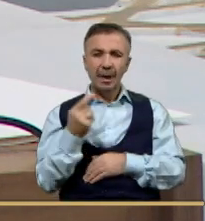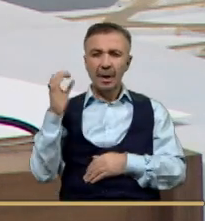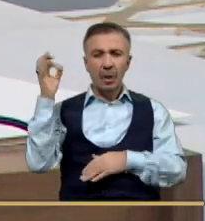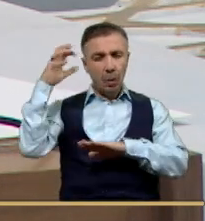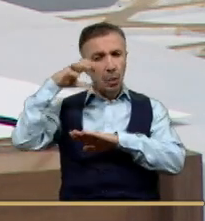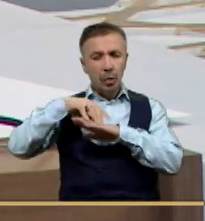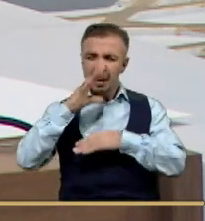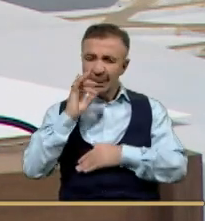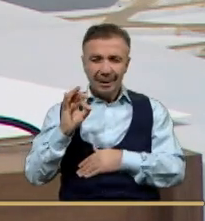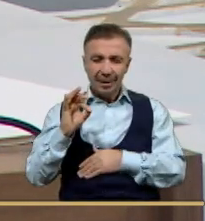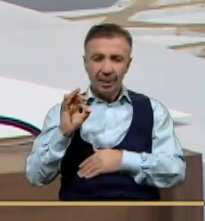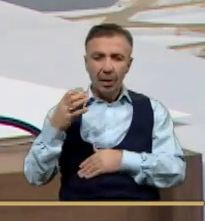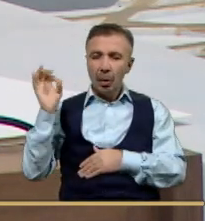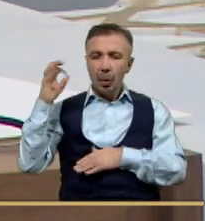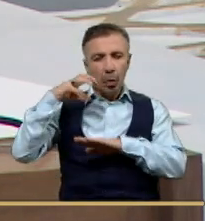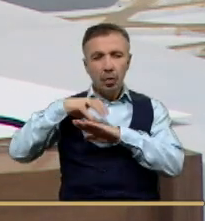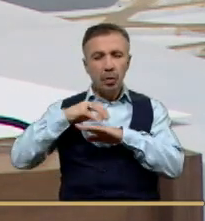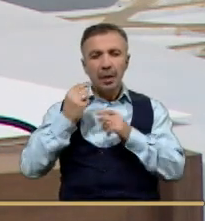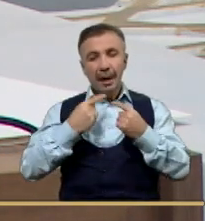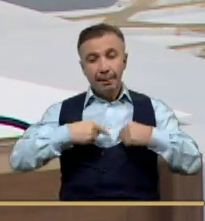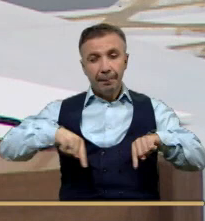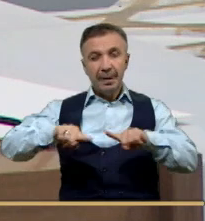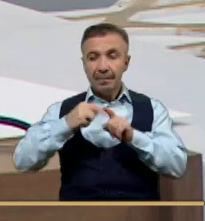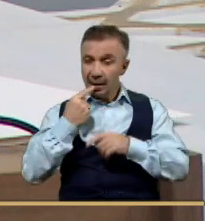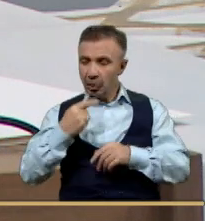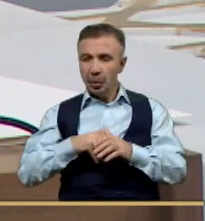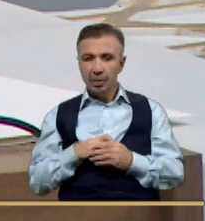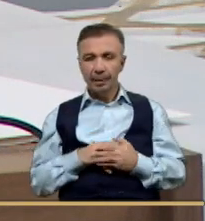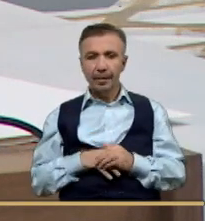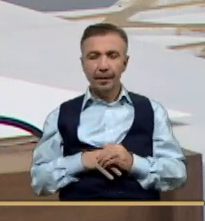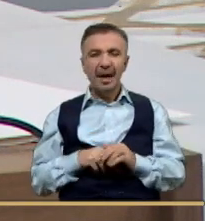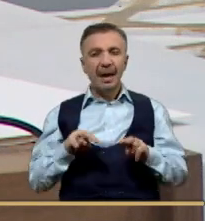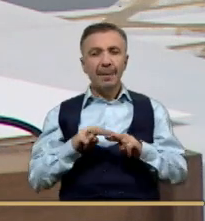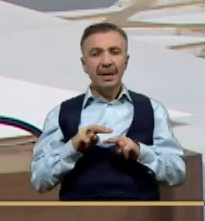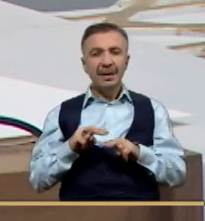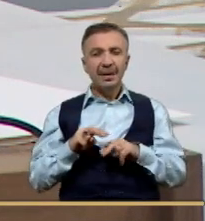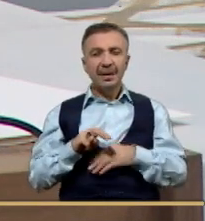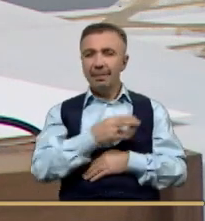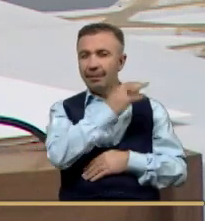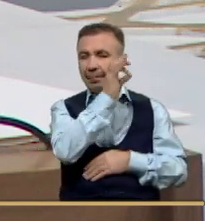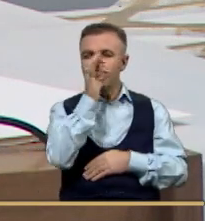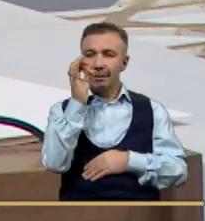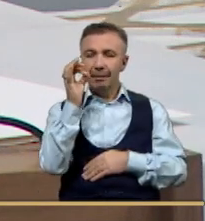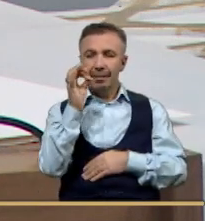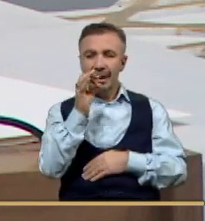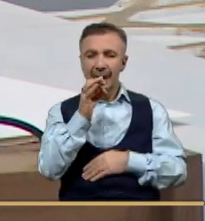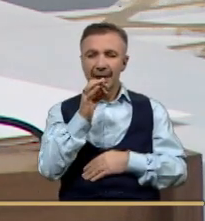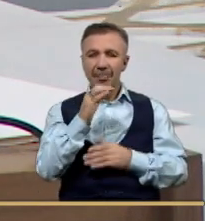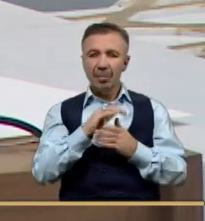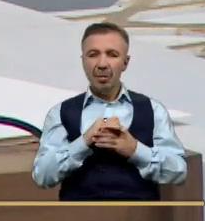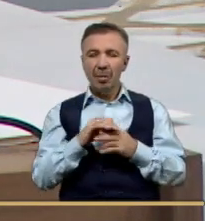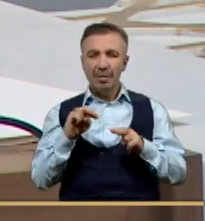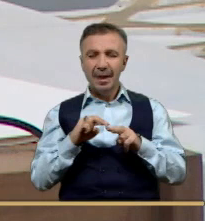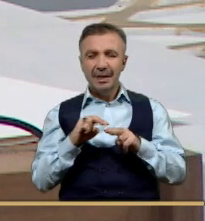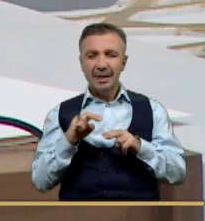Soruyor. Kudüs diyor bizimdir. Mescid-i Aksa kimindir? Diyor ki Mescid-i Aksa bizimdir. En